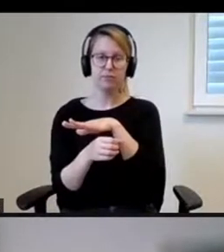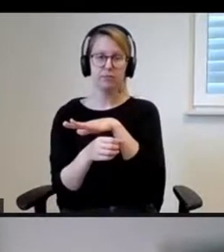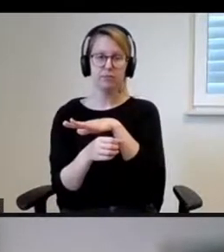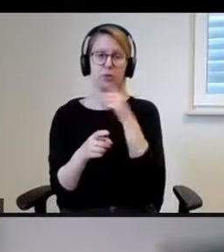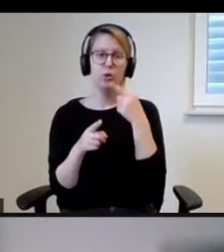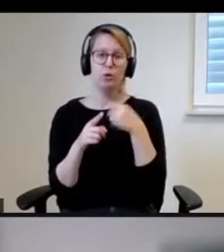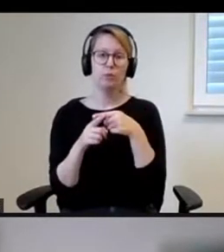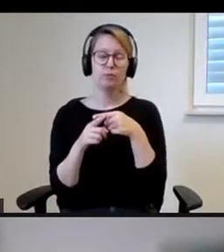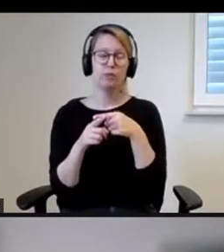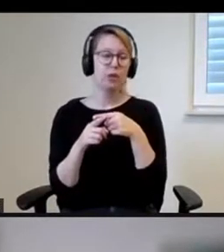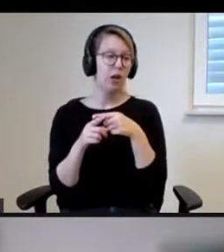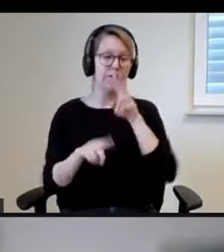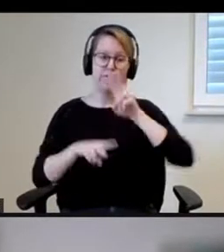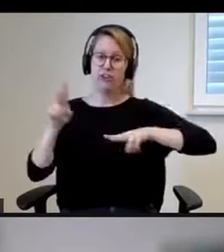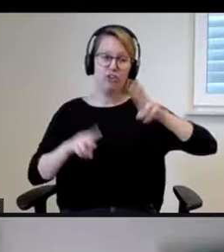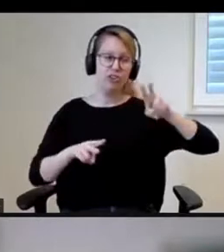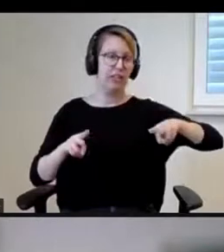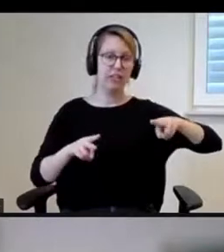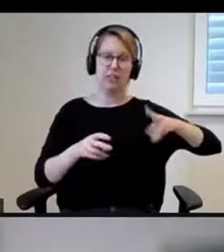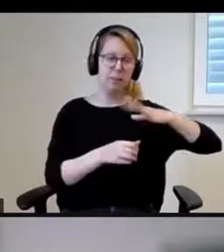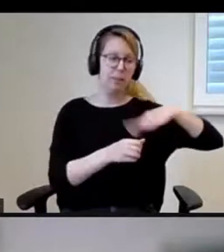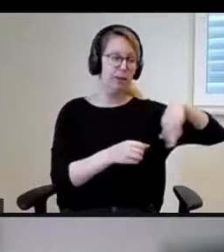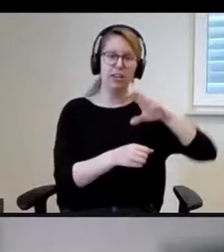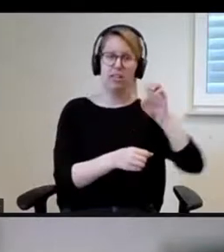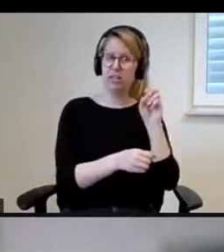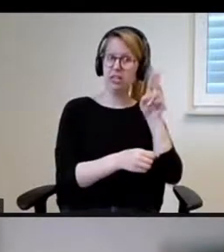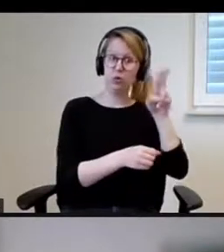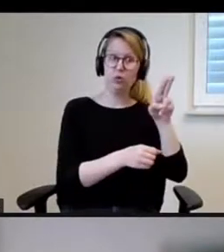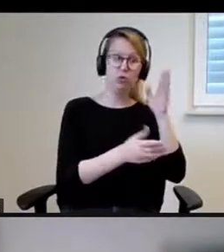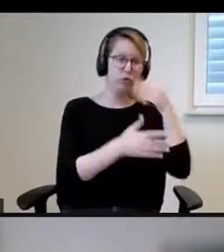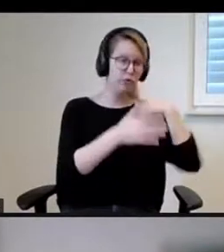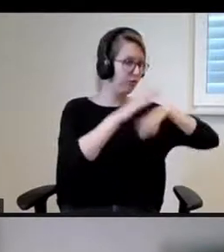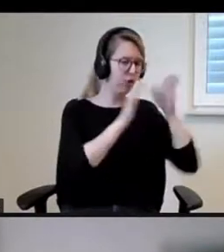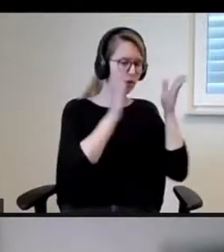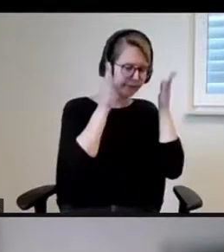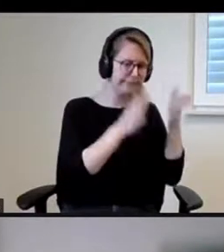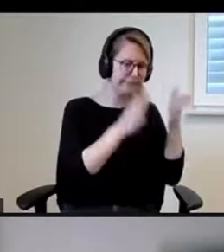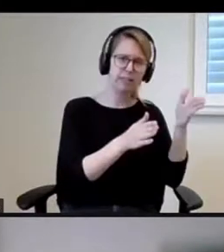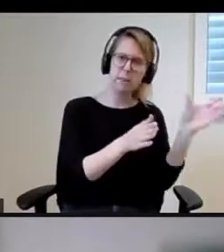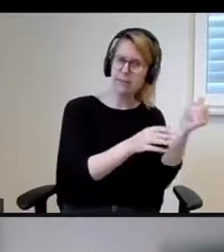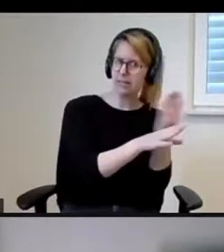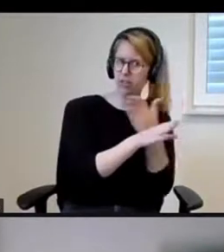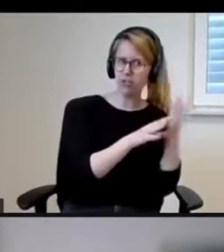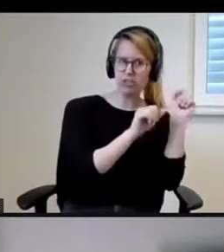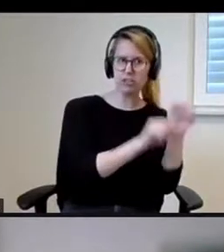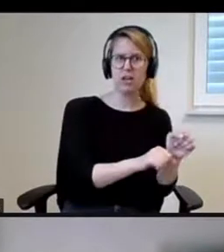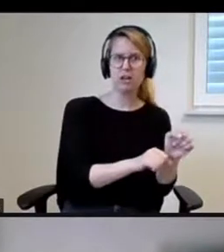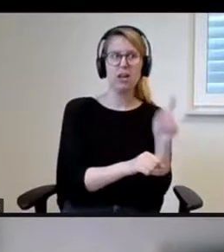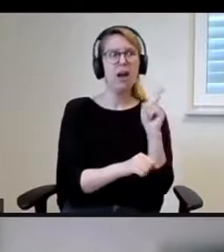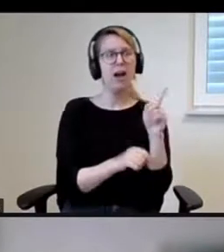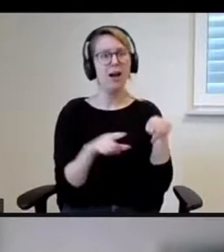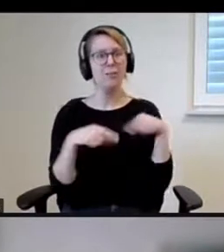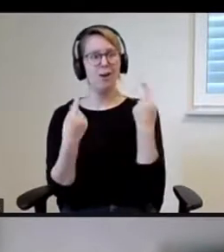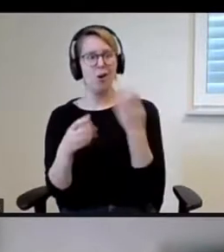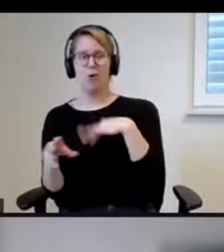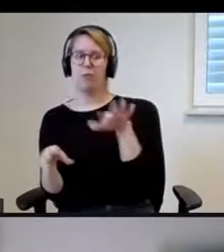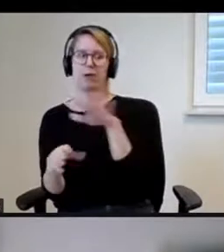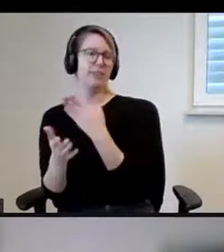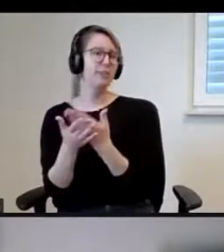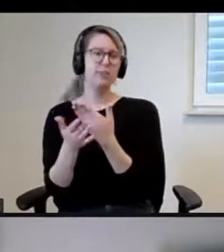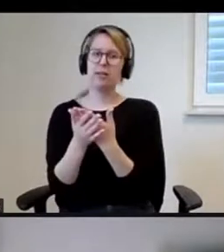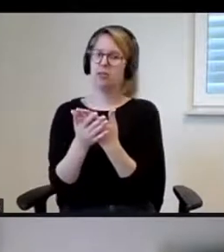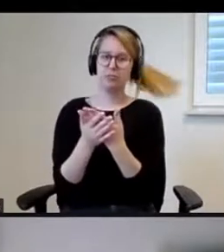EU viel zu suchen. Es gibt aber auch Bereiche, die an der Kompetenz von den Mitgliedstaaten